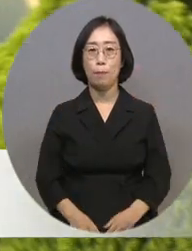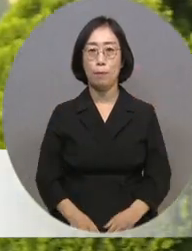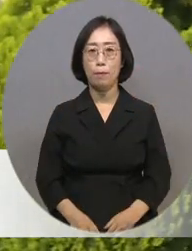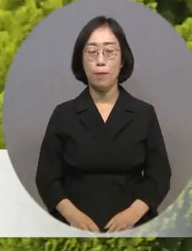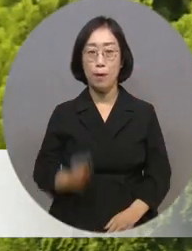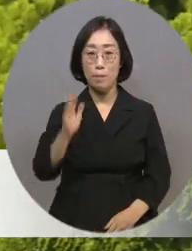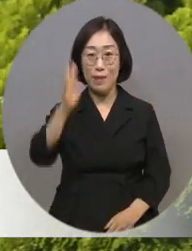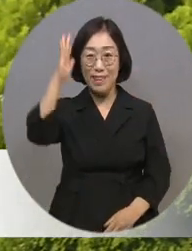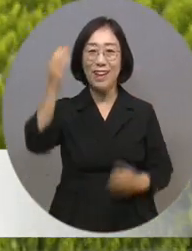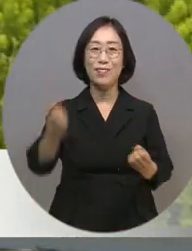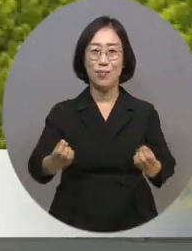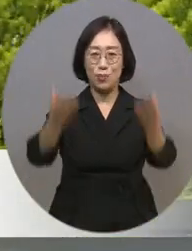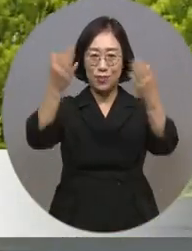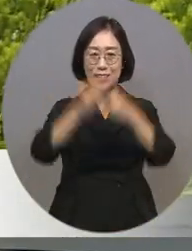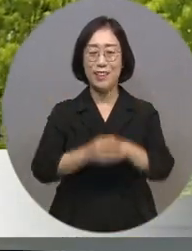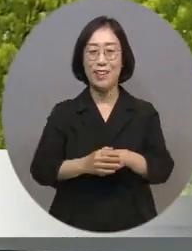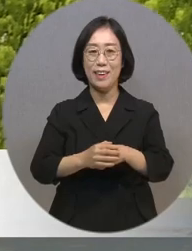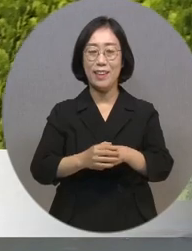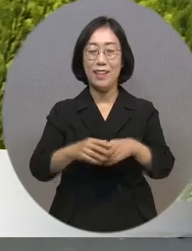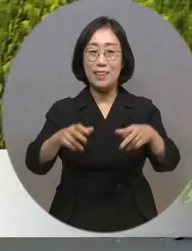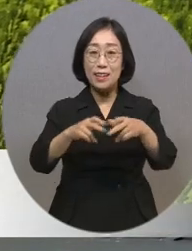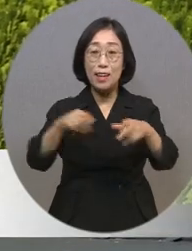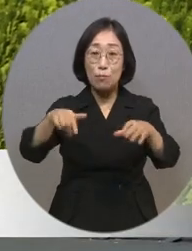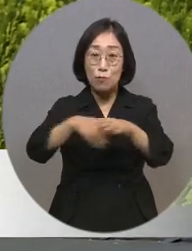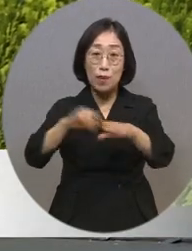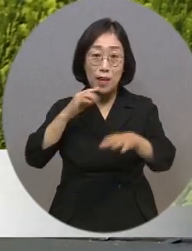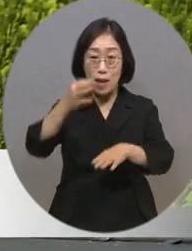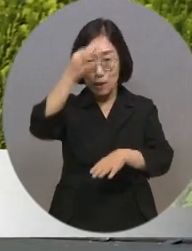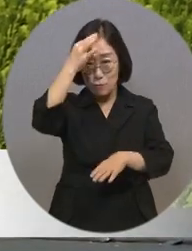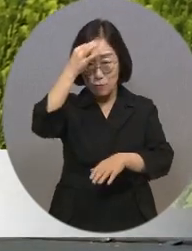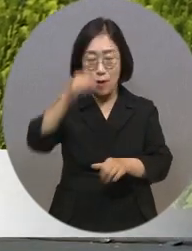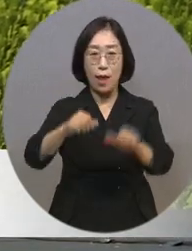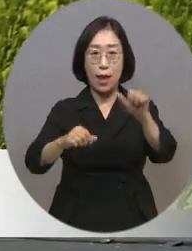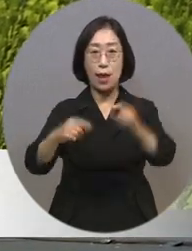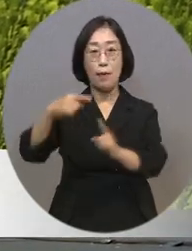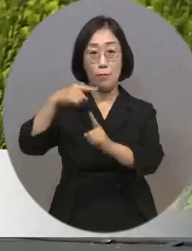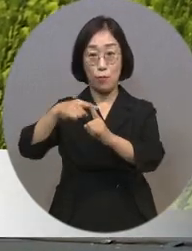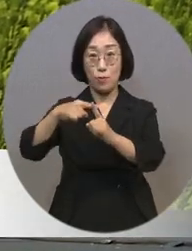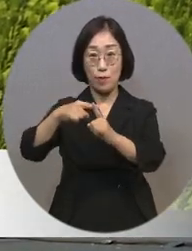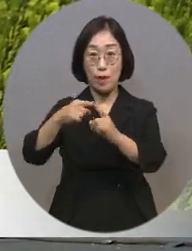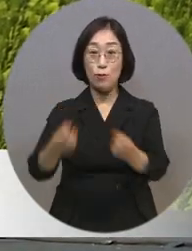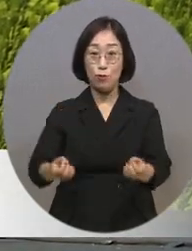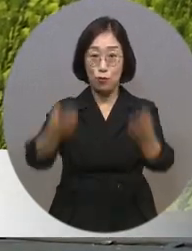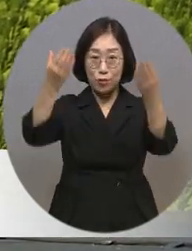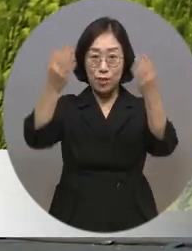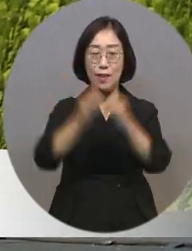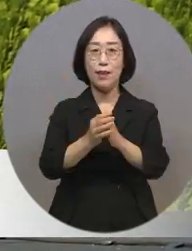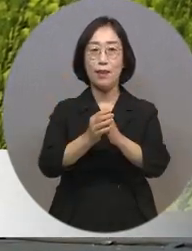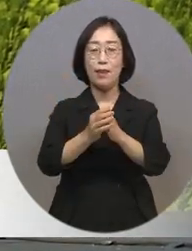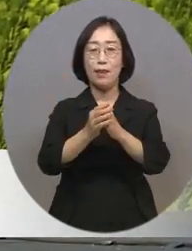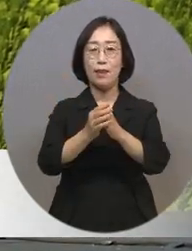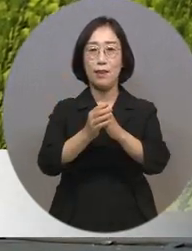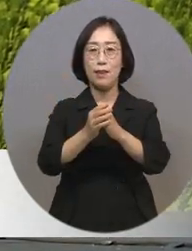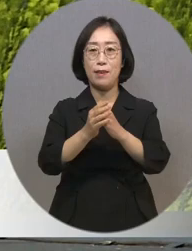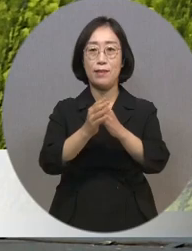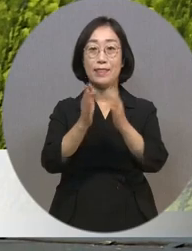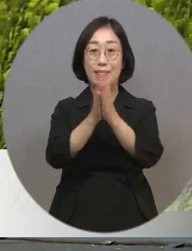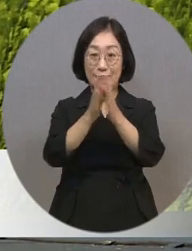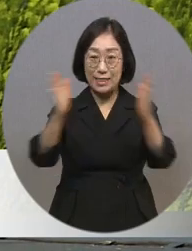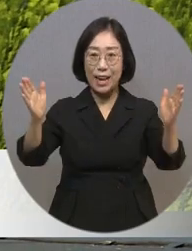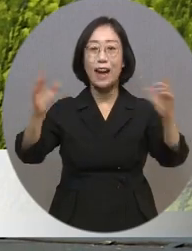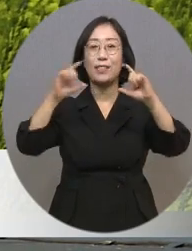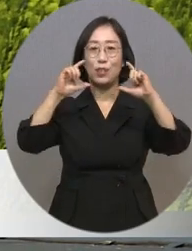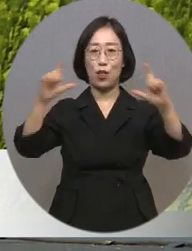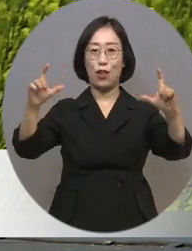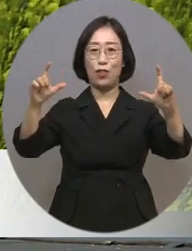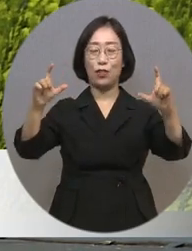빛나는 축제, 2024 장애인문화예술축제 A플러스 페스티벌을 개회를 선언합니다.